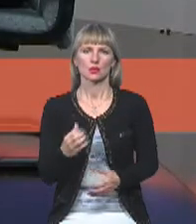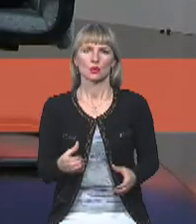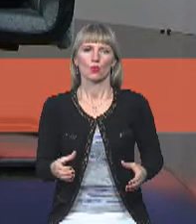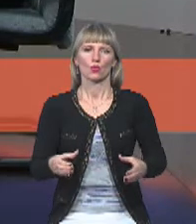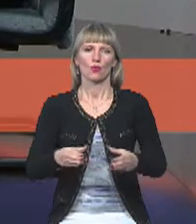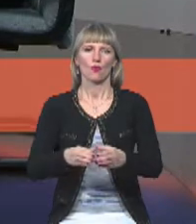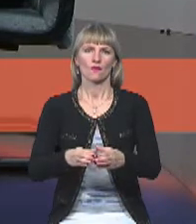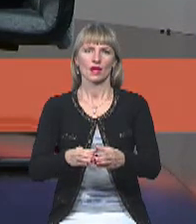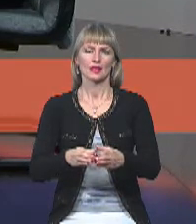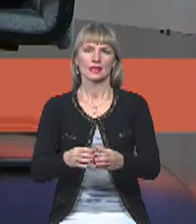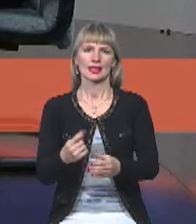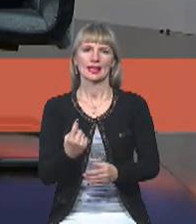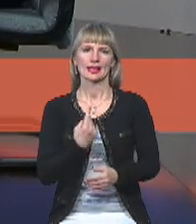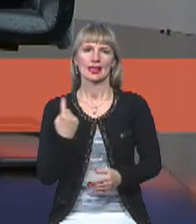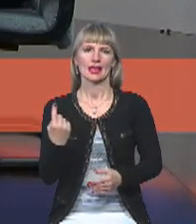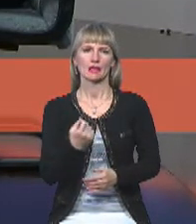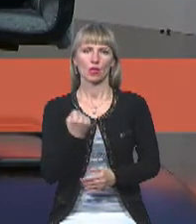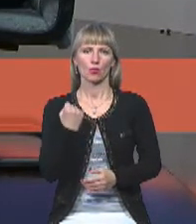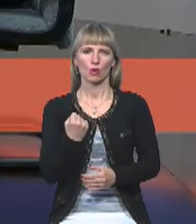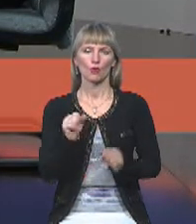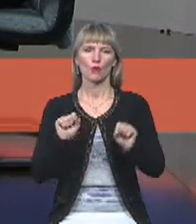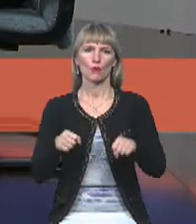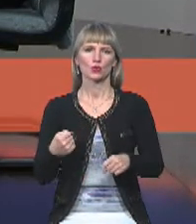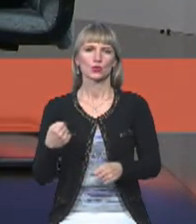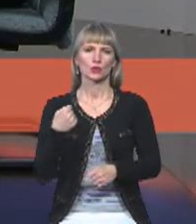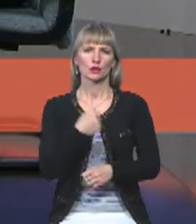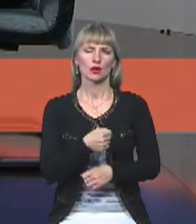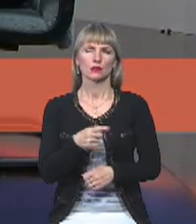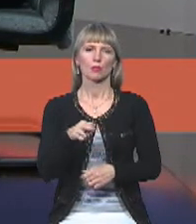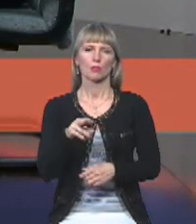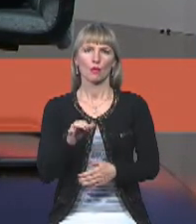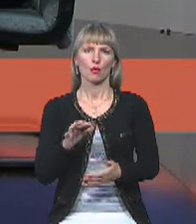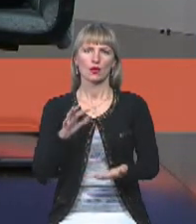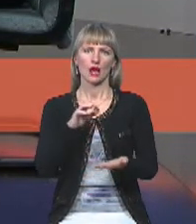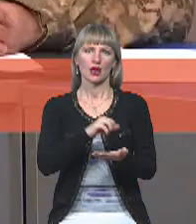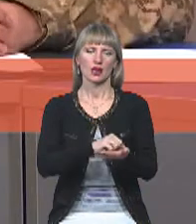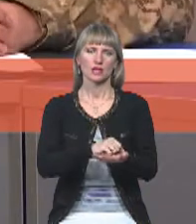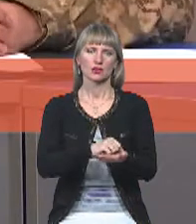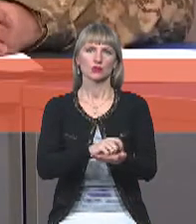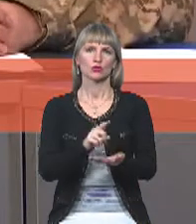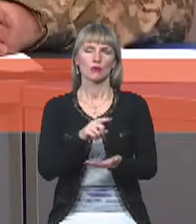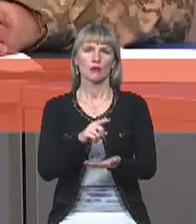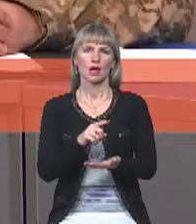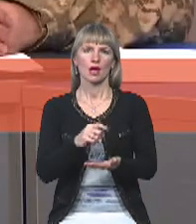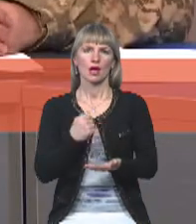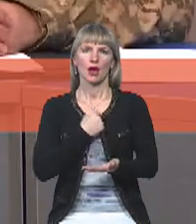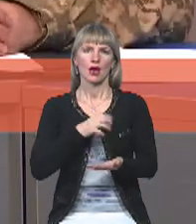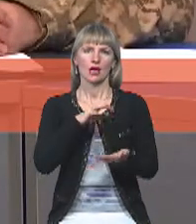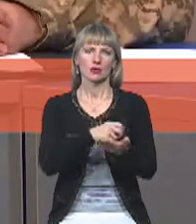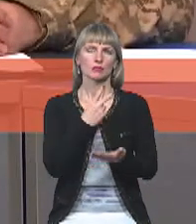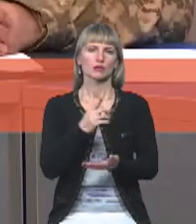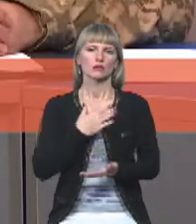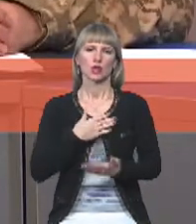згуртовано єдиним кулаком можуть ударити по агресору. Щоб агресор бачив, що на нашу